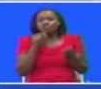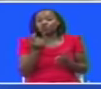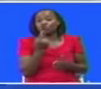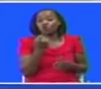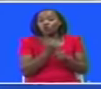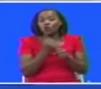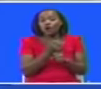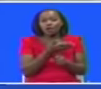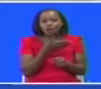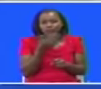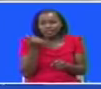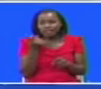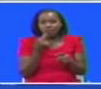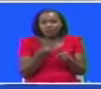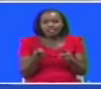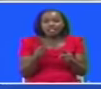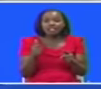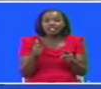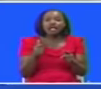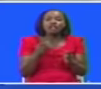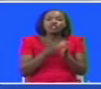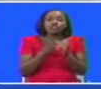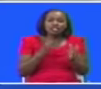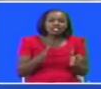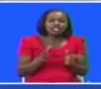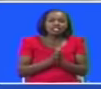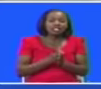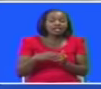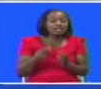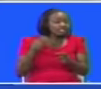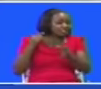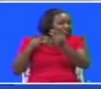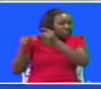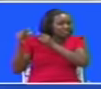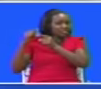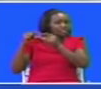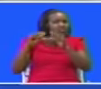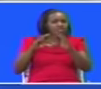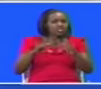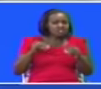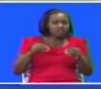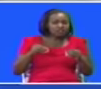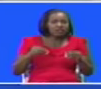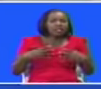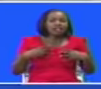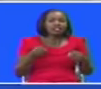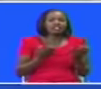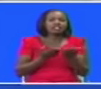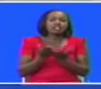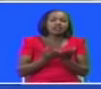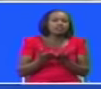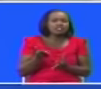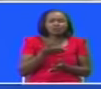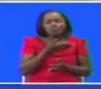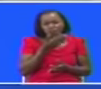vyema, bali pia wale madaktari wengine na vizazi vijavyo wao kipokea huduma za afya kwa njia ambayo inayostahili, kumaanisha